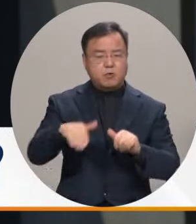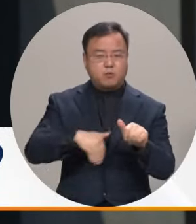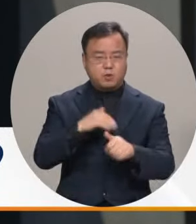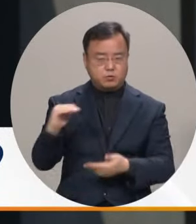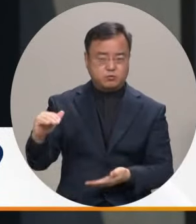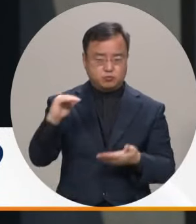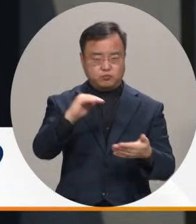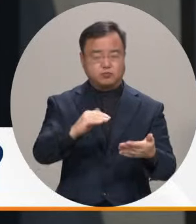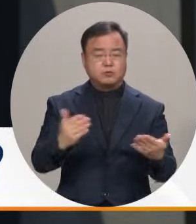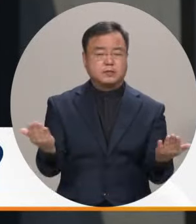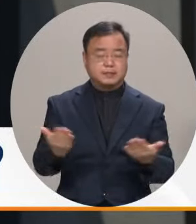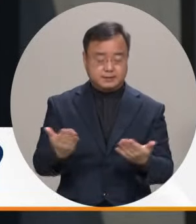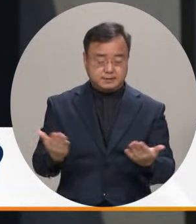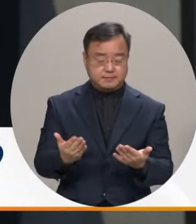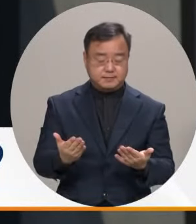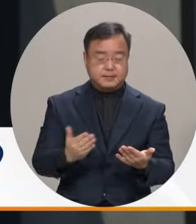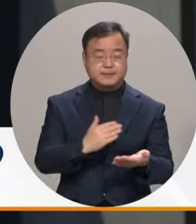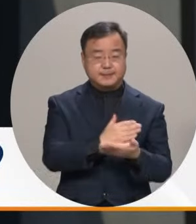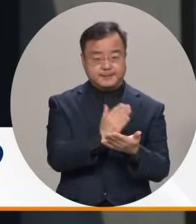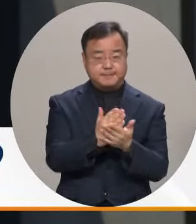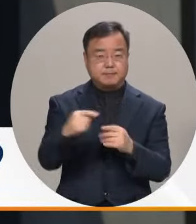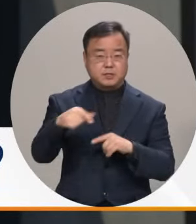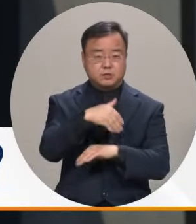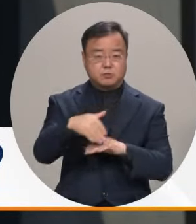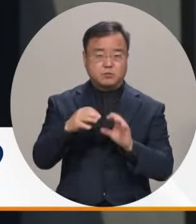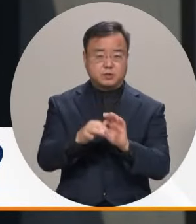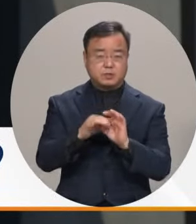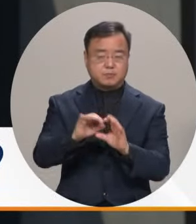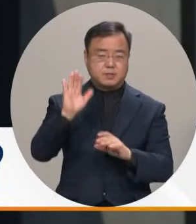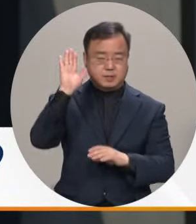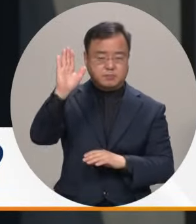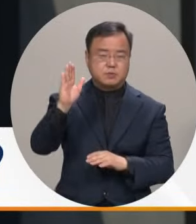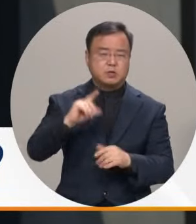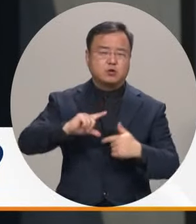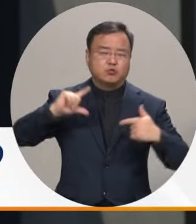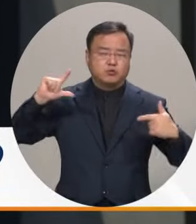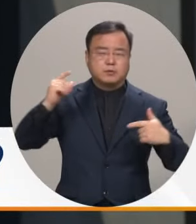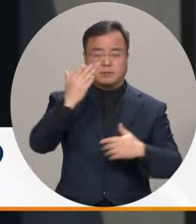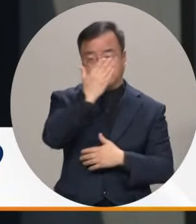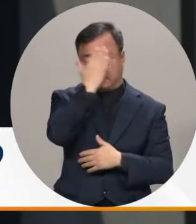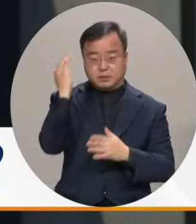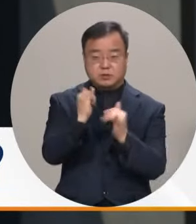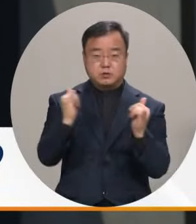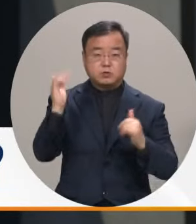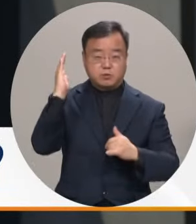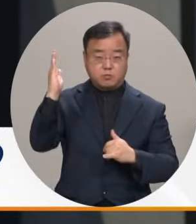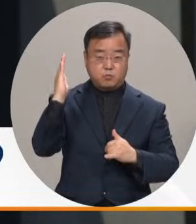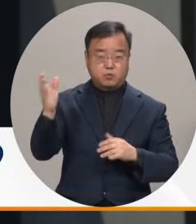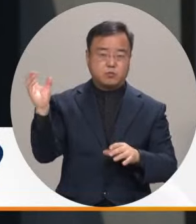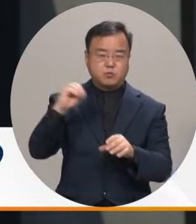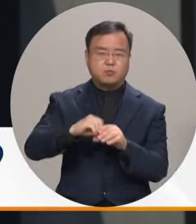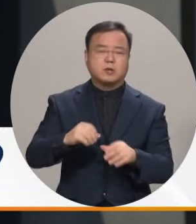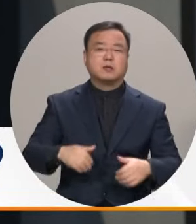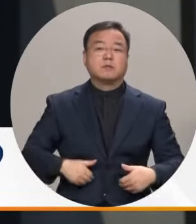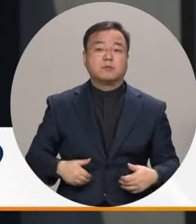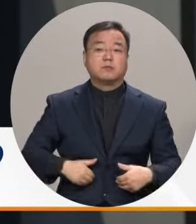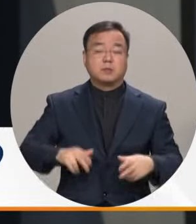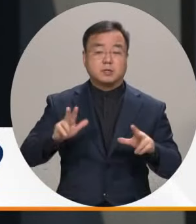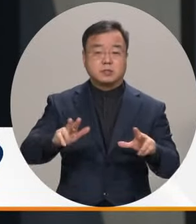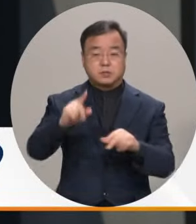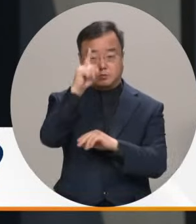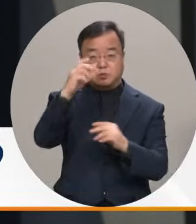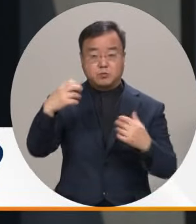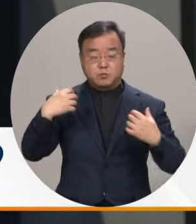환경 정책에서 미래 세대의 주역인 청년 세대의 목소리가 담겨야 한다고 생각합니다 현정부는